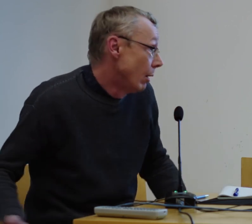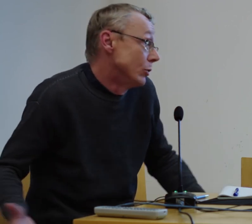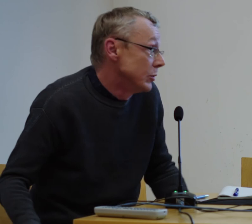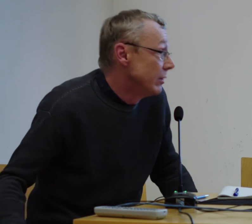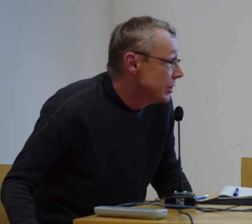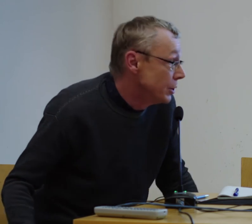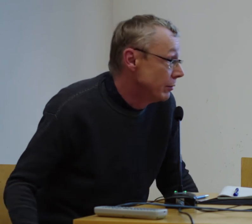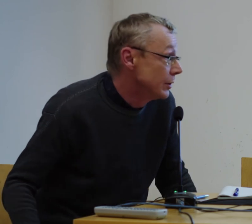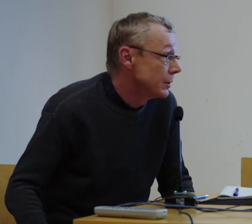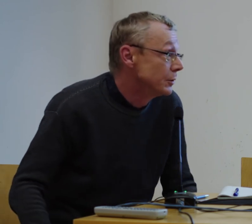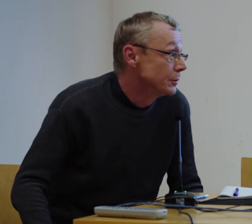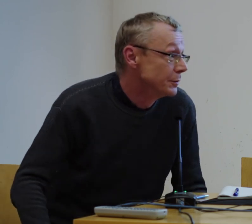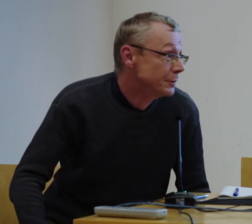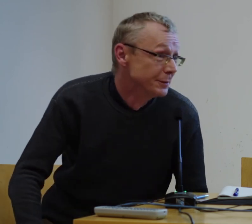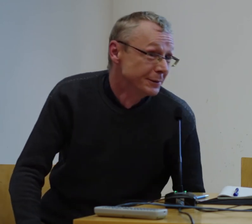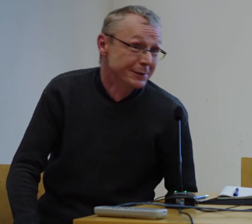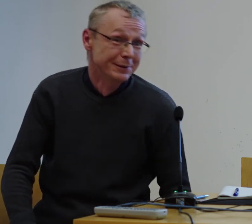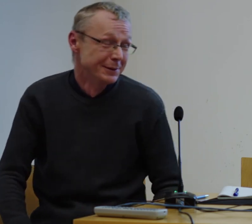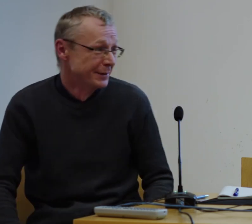Ale jako tím nic nevyřeším vlastně. Jo?